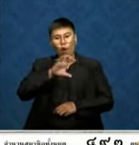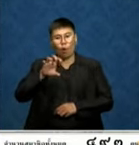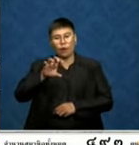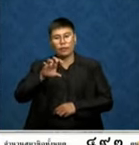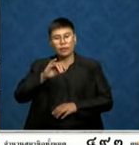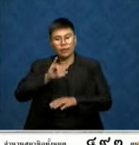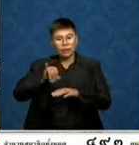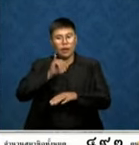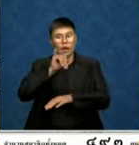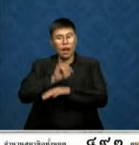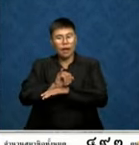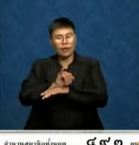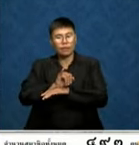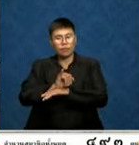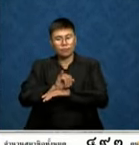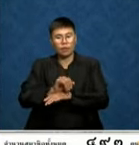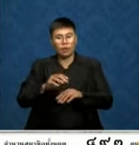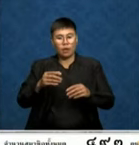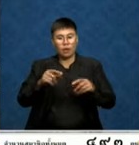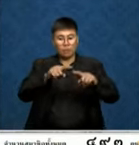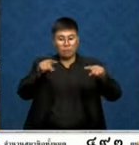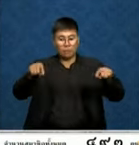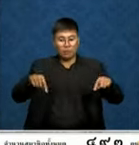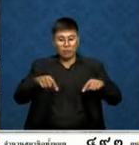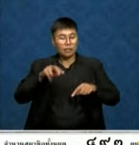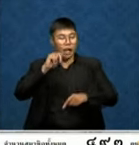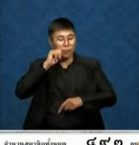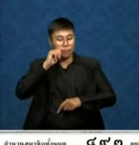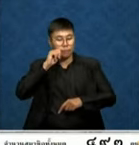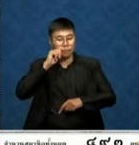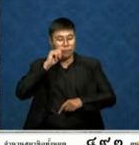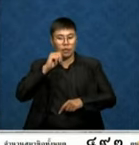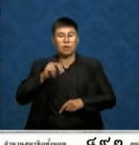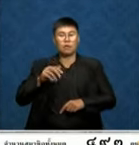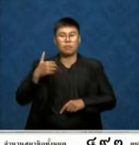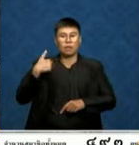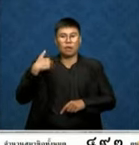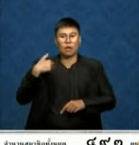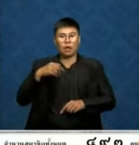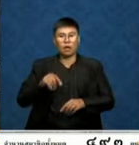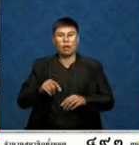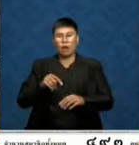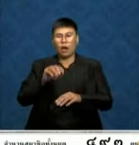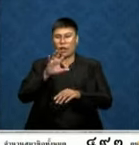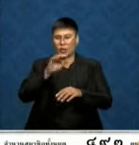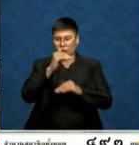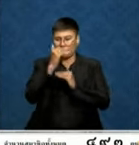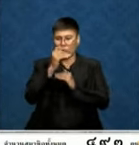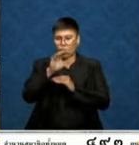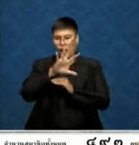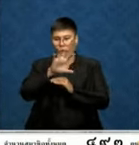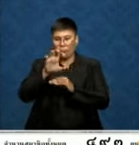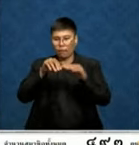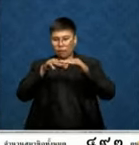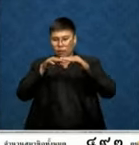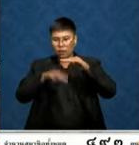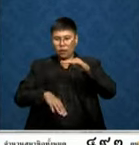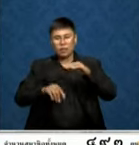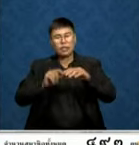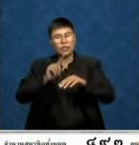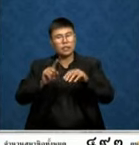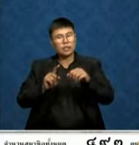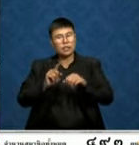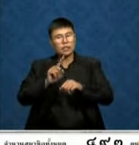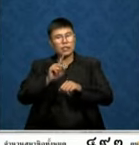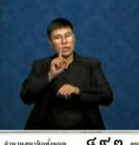ที่พื้นที่ที่อยู่ในชลประทานมีไม่ควรเกิน500บาทต่อไร่ก็อยากให้ท่านดูแลเรื่องนี้ครับอาจจะประสานกับหน่วยงานที่เกี่ยวข้